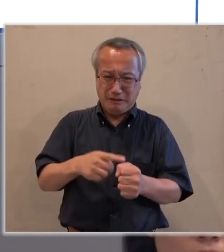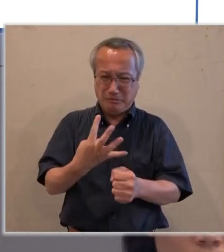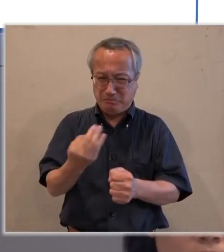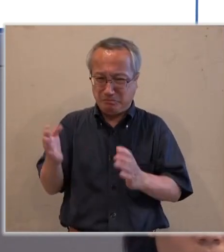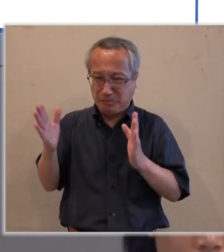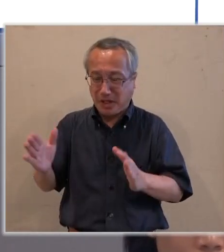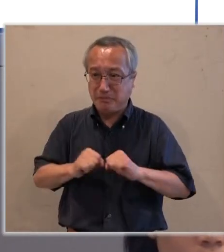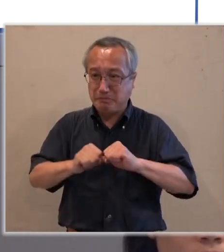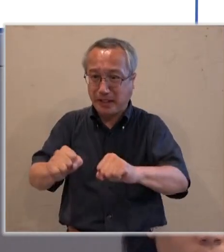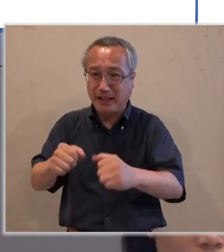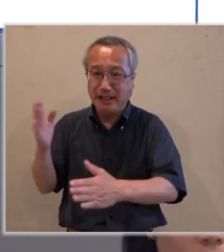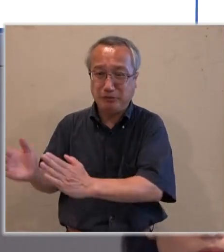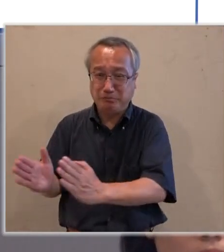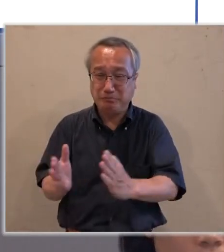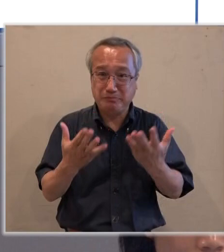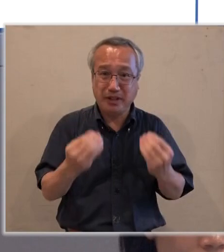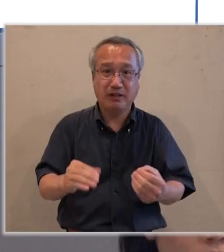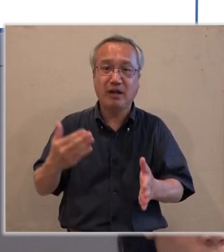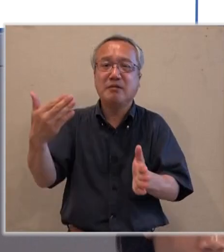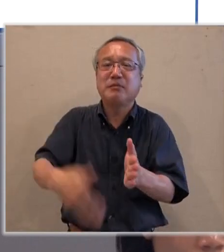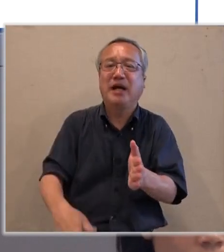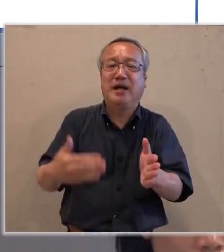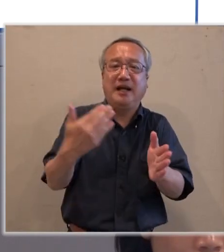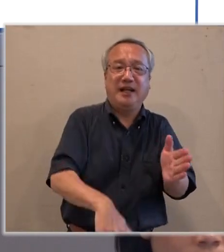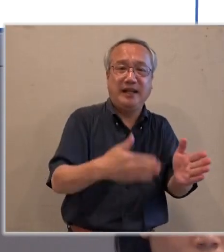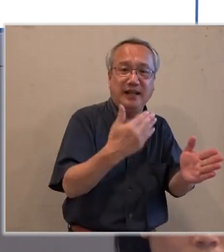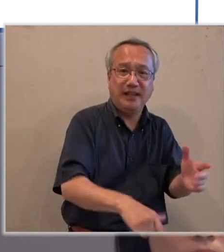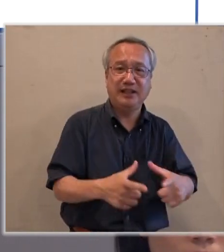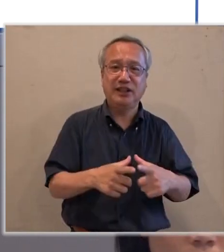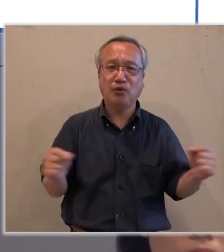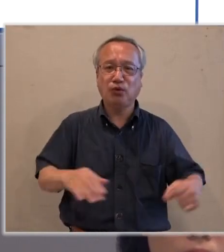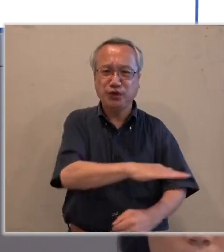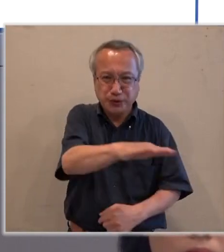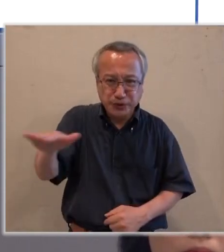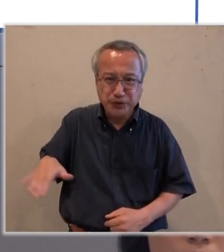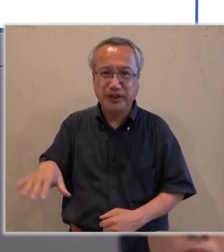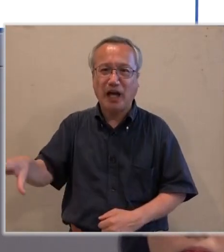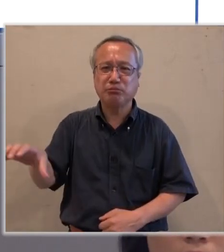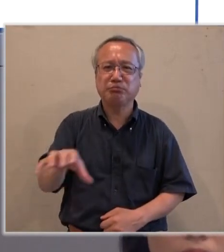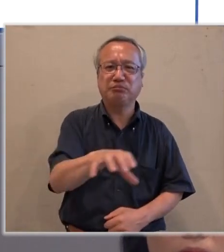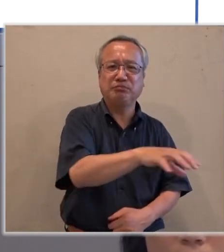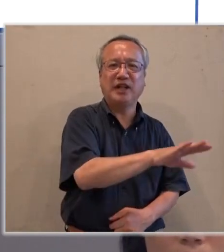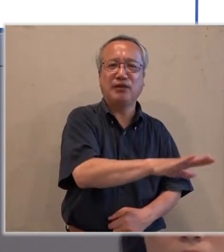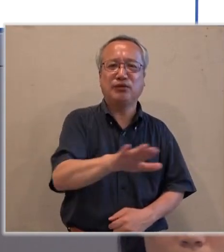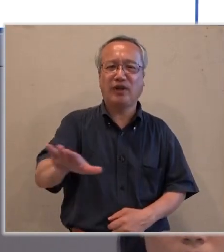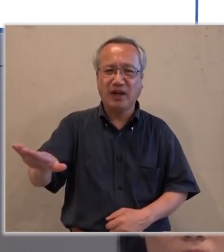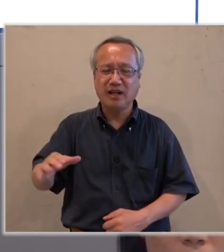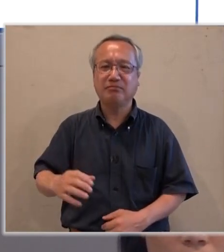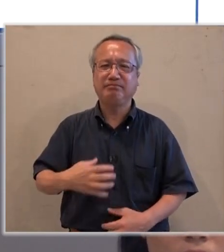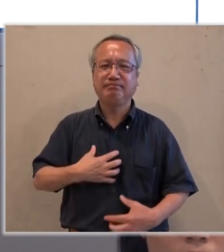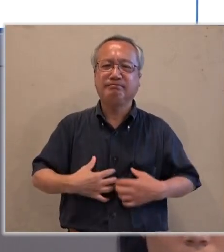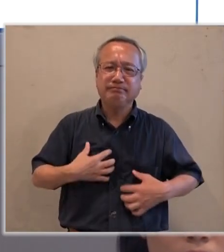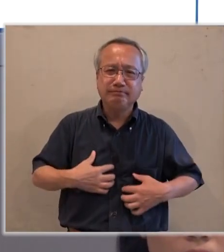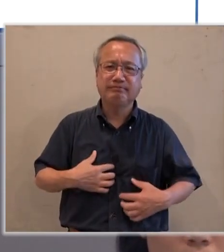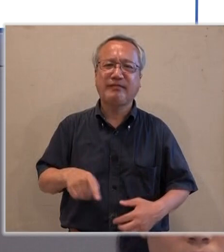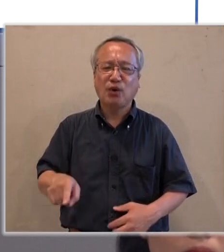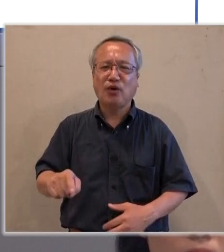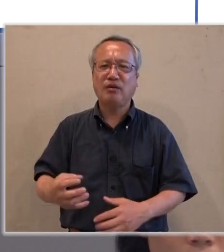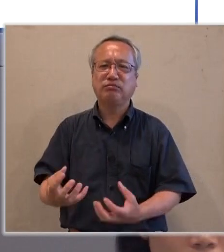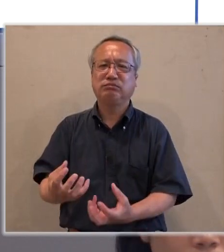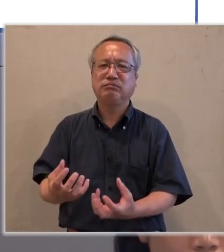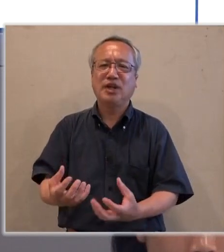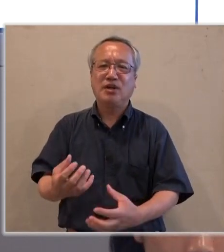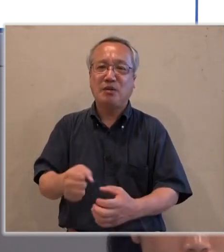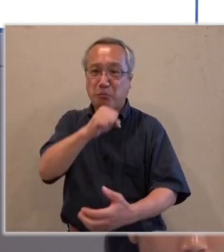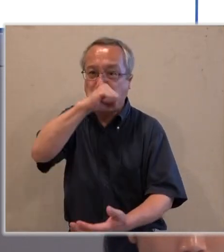できなかったものが今日本中に散りばめられてるんですよね。それは今くすぶってる状態なわけなんですよ。でこのリソースをどう使ってい